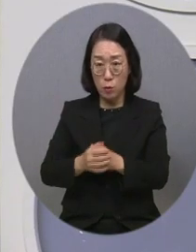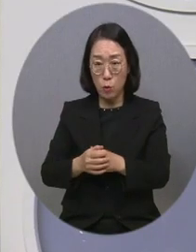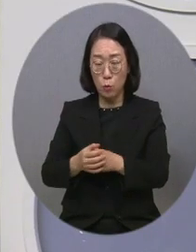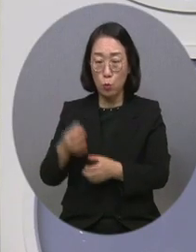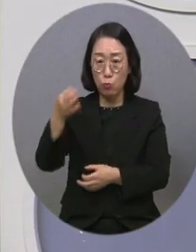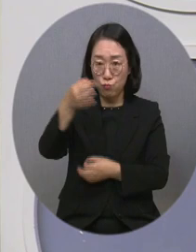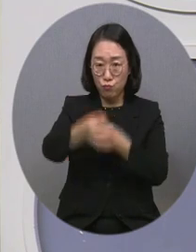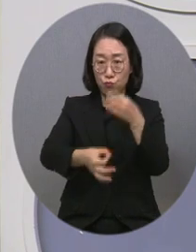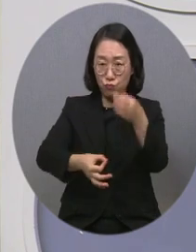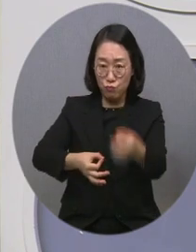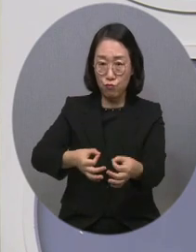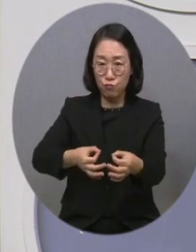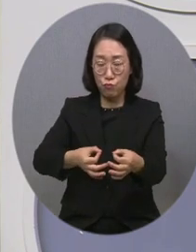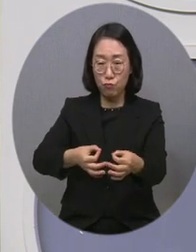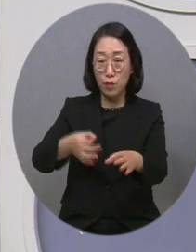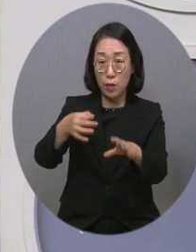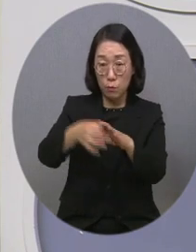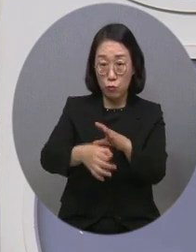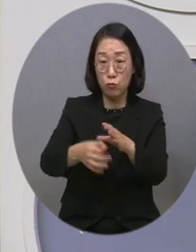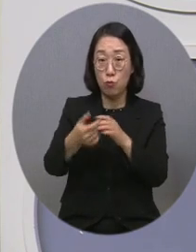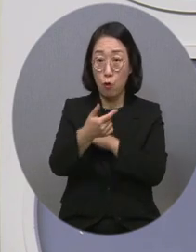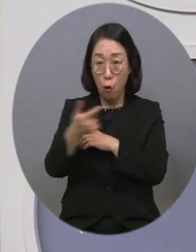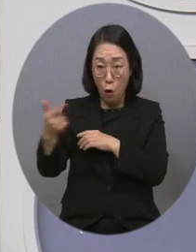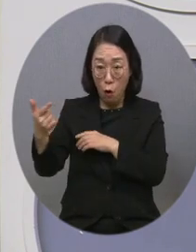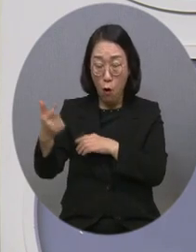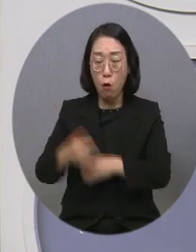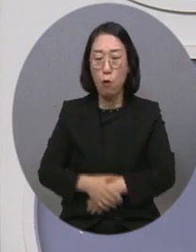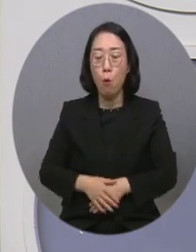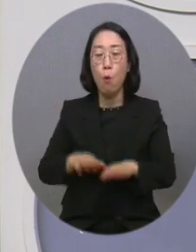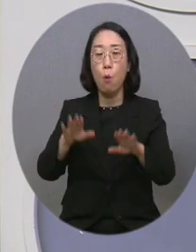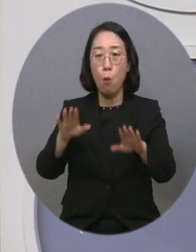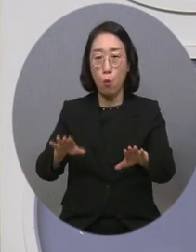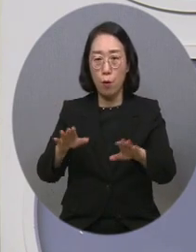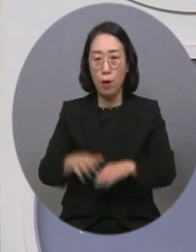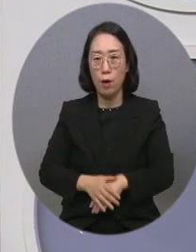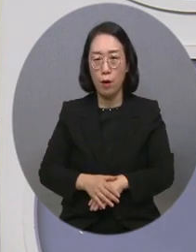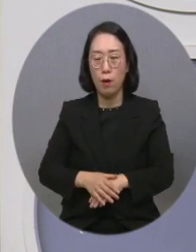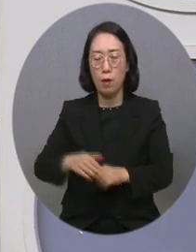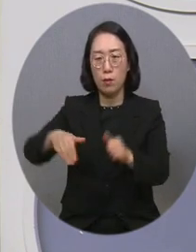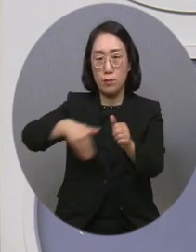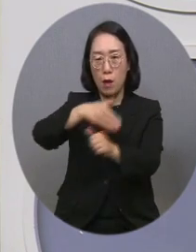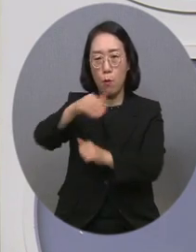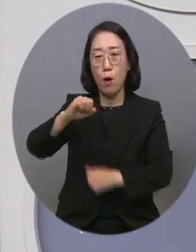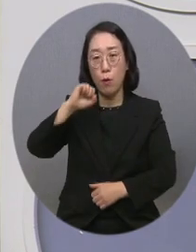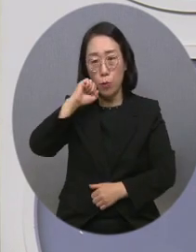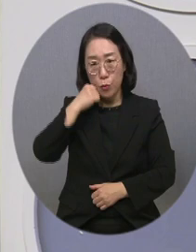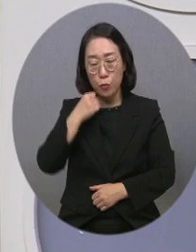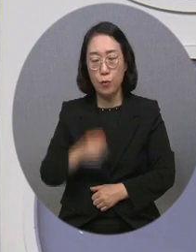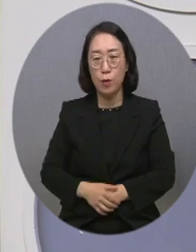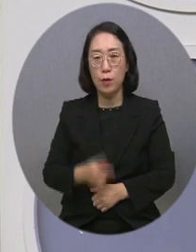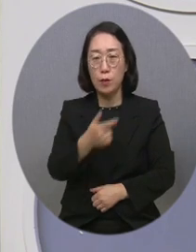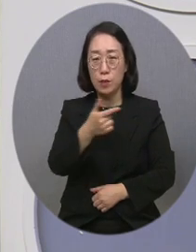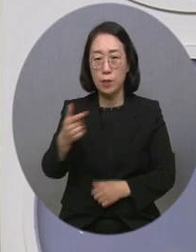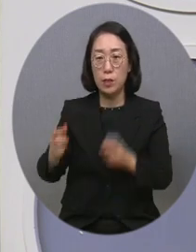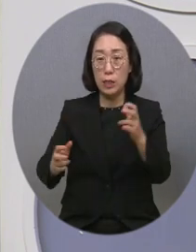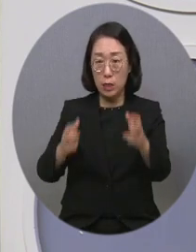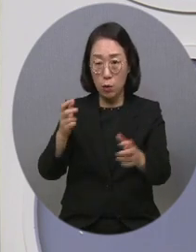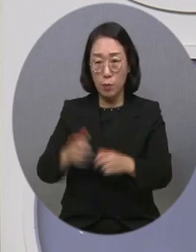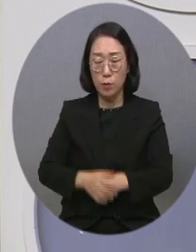해주고 계세요. 네. 많이 해주고 계시는데 올해는 이제 많이 어렵고 그러니까 대기업에서도 조금